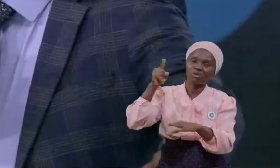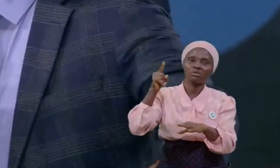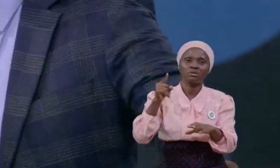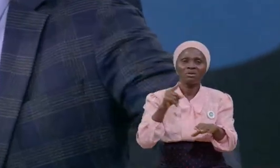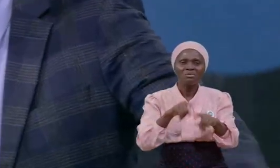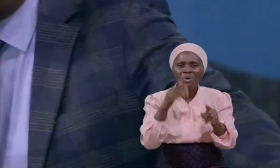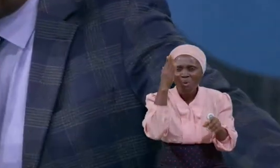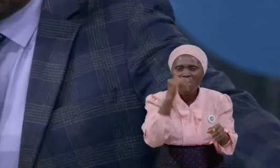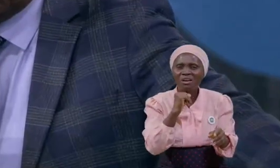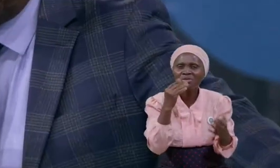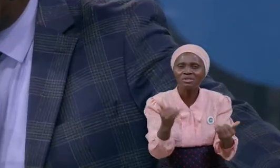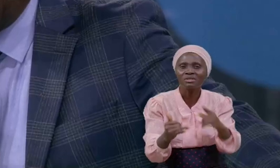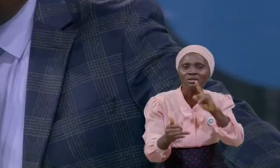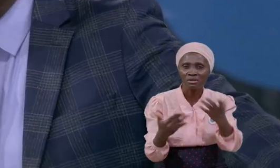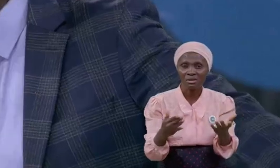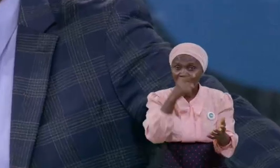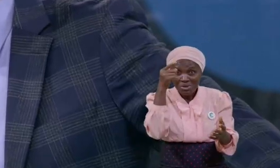demain peut être trop tard.